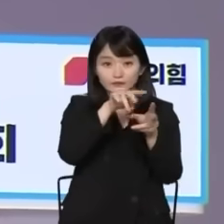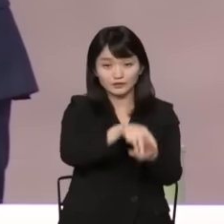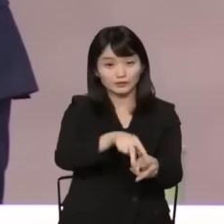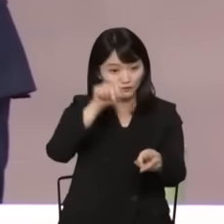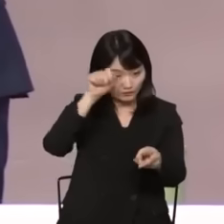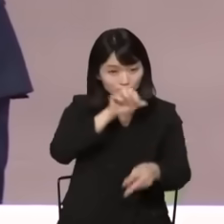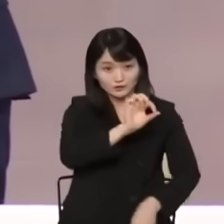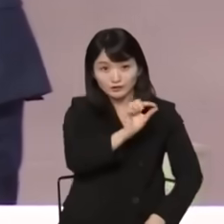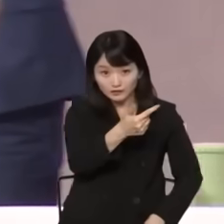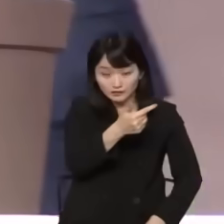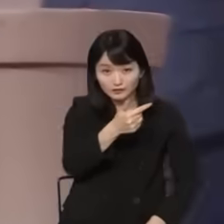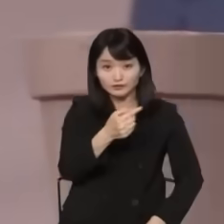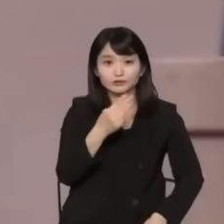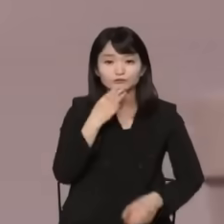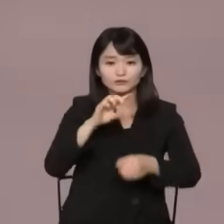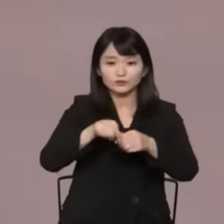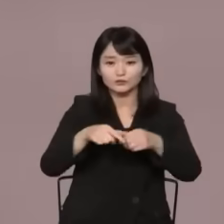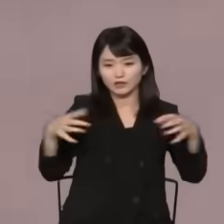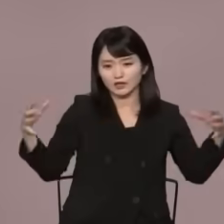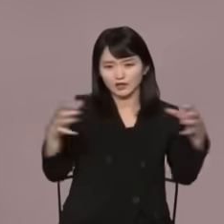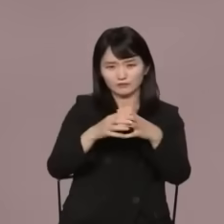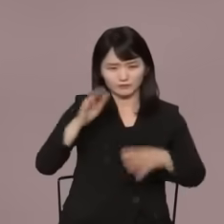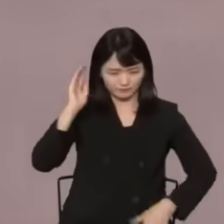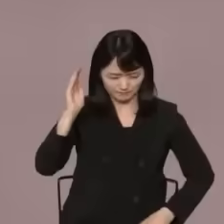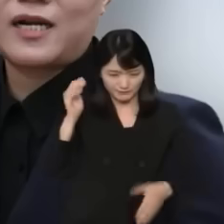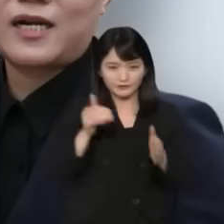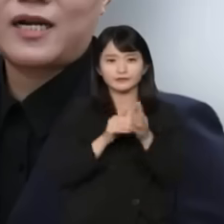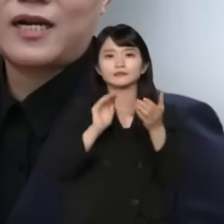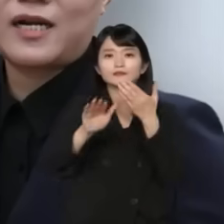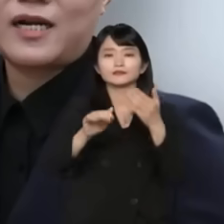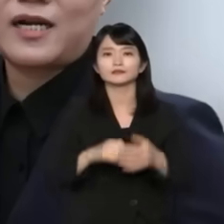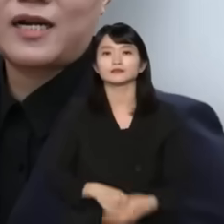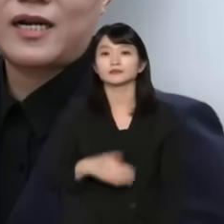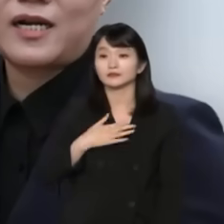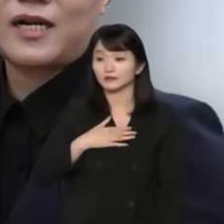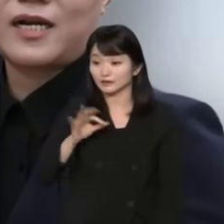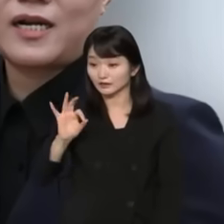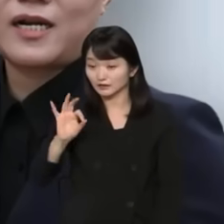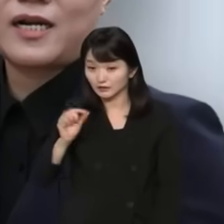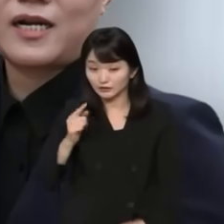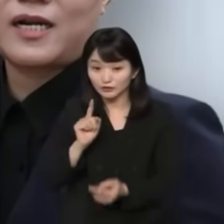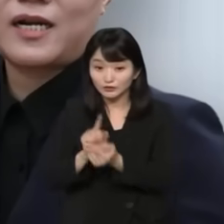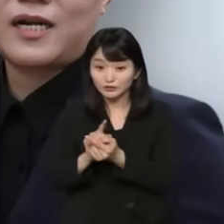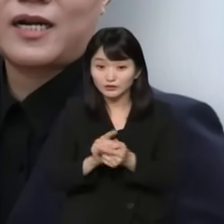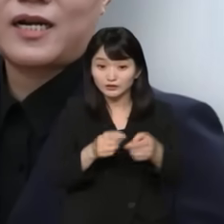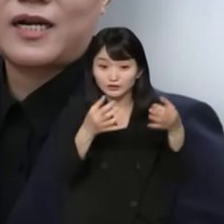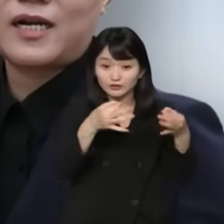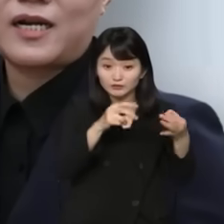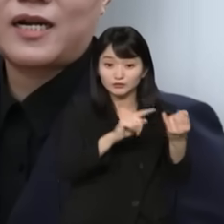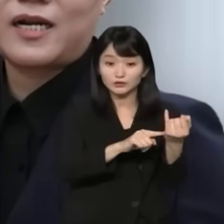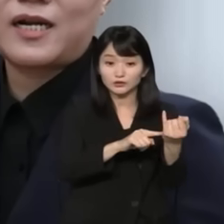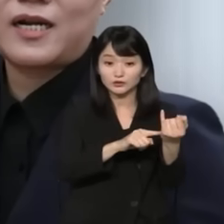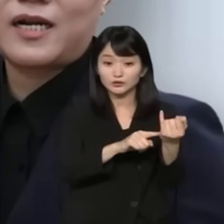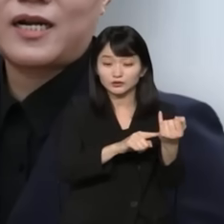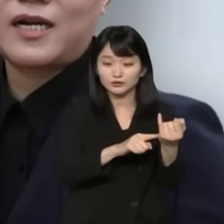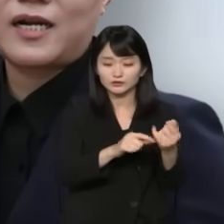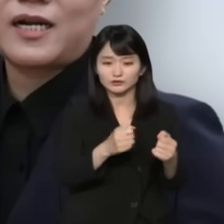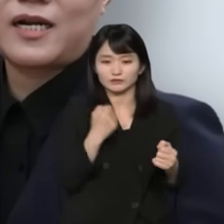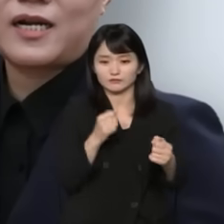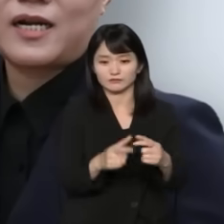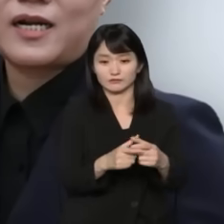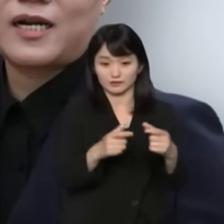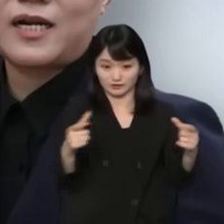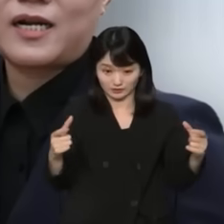의원이 수도권 합동연설회를 치른 직후입니다. 내가 안철수 만나는데 김영선 자기 이제 입지 좀 찾아주려고 하는